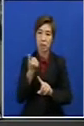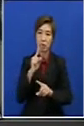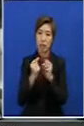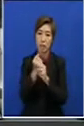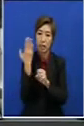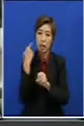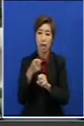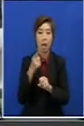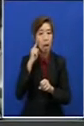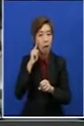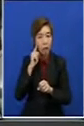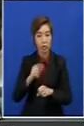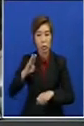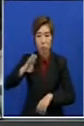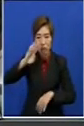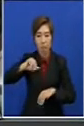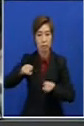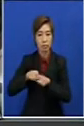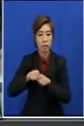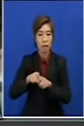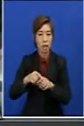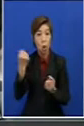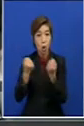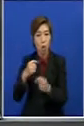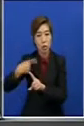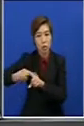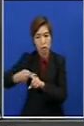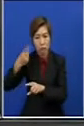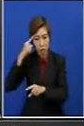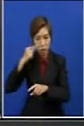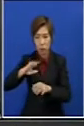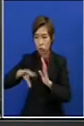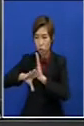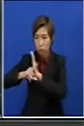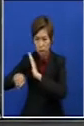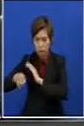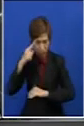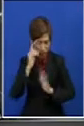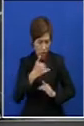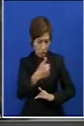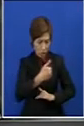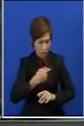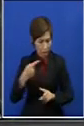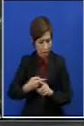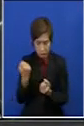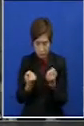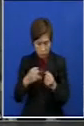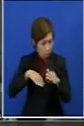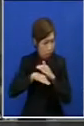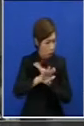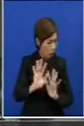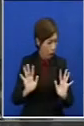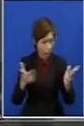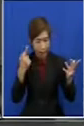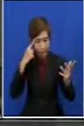เมื่อผู้ให้บริการรถเช่าแห่งหนึ่งในจังหวัดชลบุรีออกติดตามรถที่ลูกค้าเช่าไปแล้วไม่ส่งคืนปรากฏว่ารถคันนี้ตั้งระบ